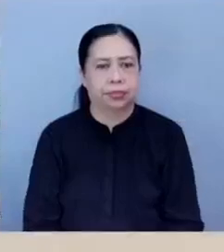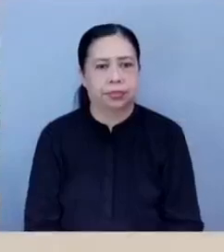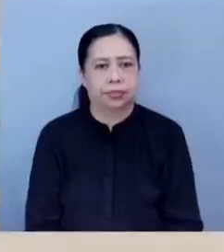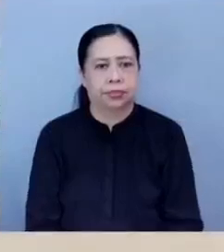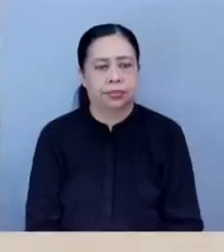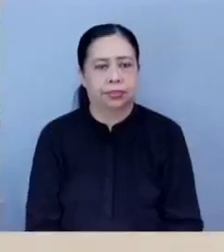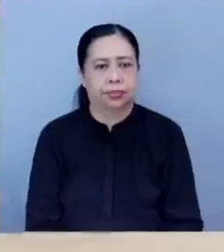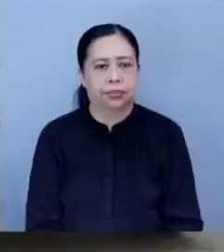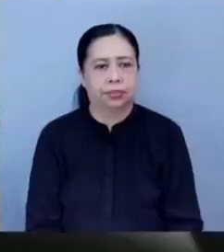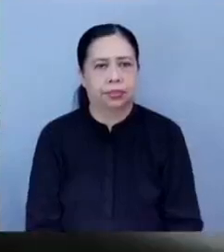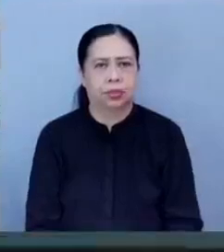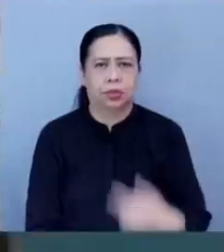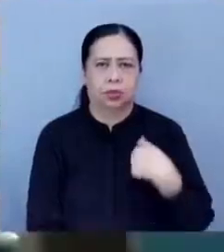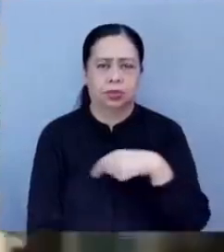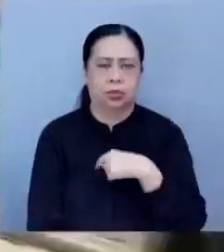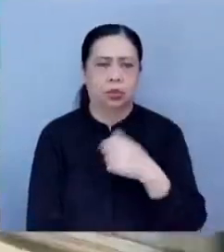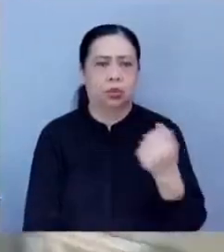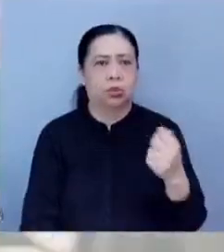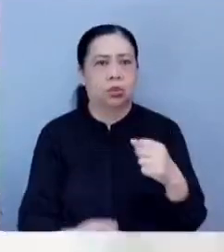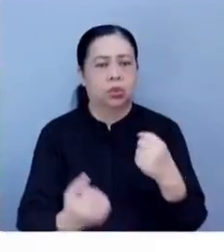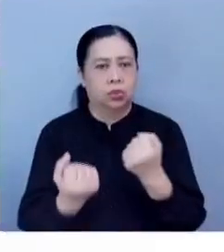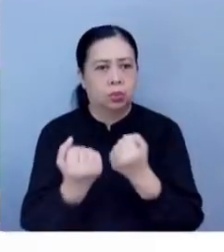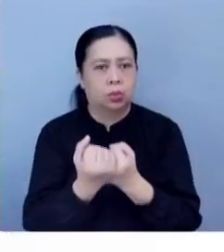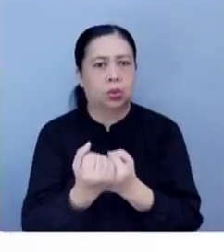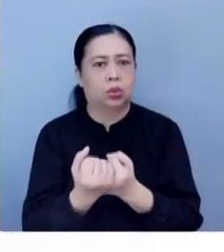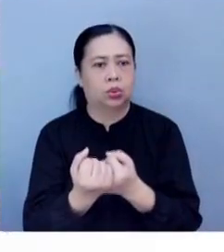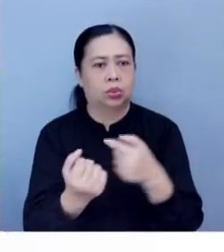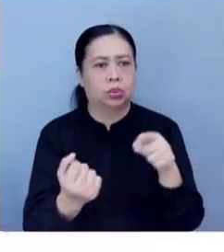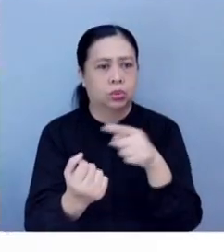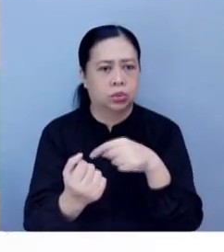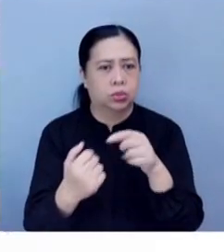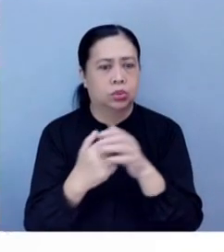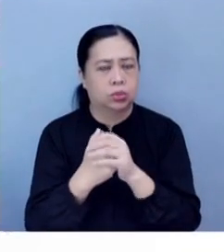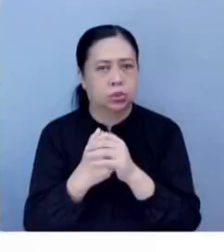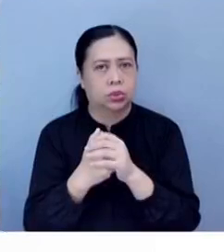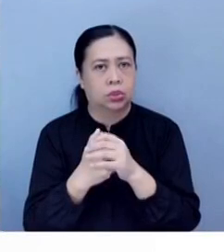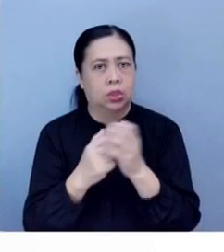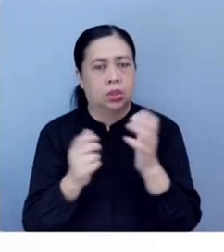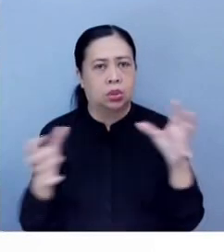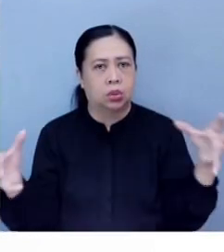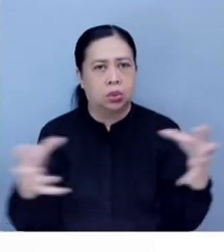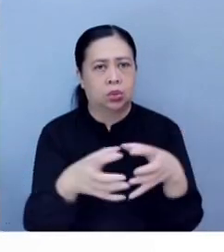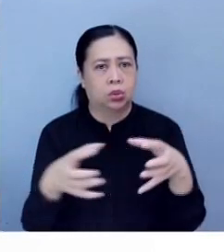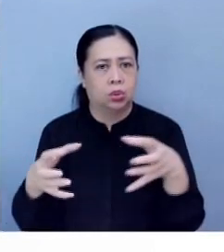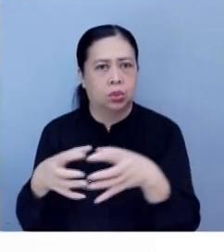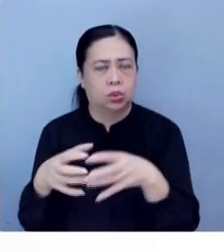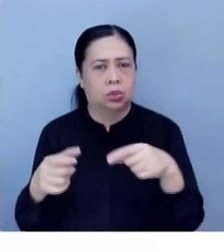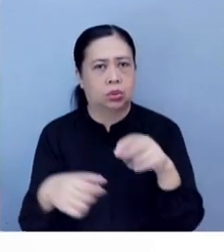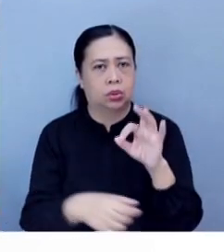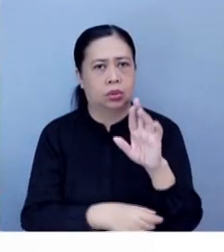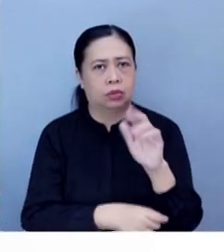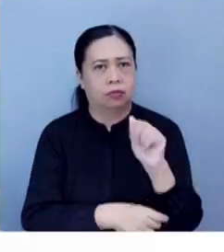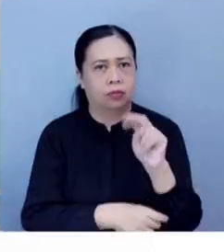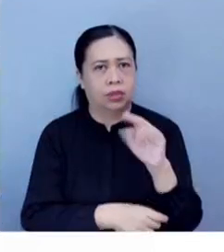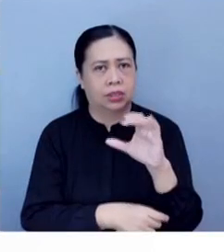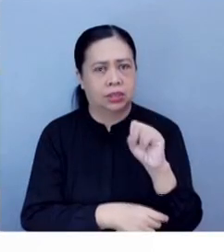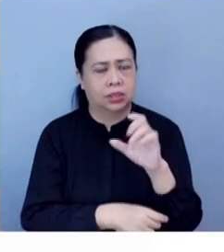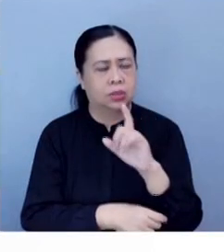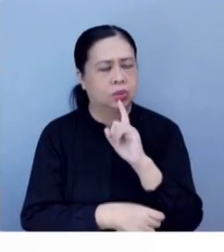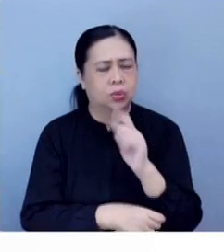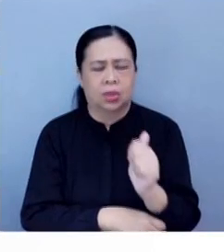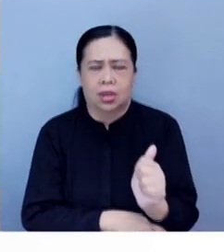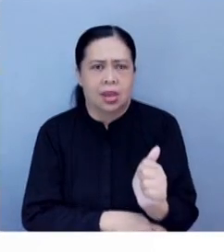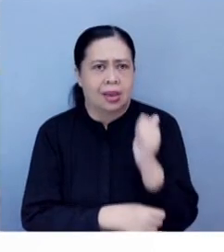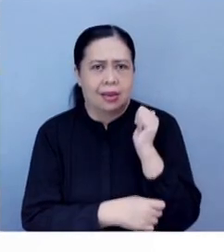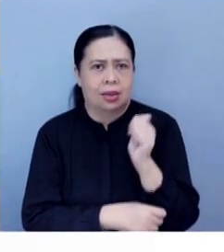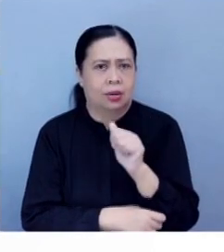Buong suporta po ang binibigay natin sa ating kasamahan ng mga consolidation ng aming prangkisa. Mariin po talaga namin tinututulan ito